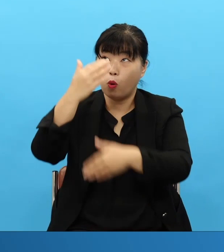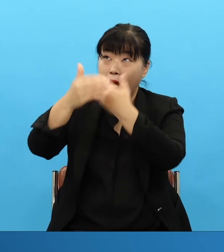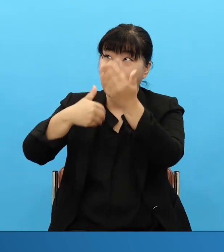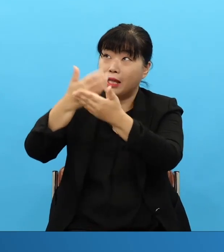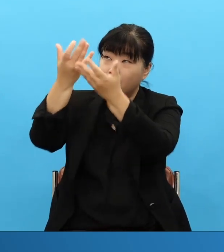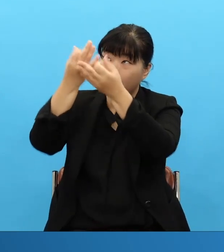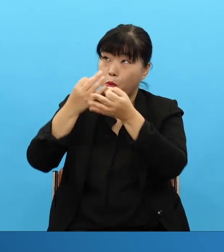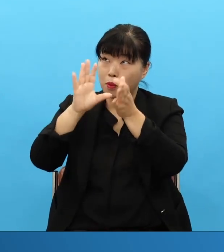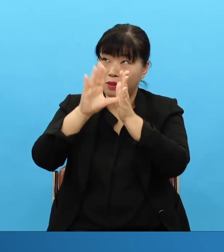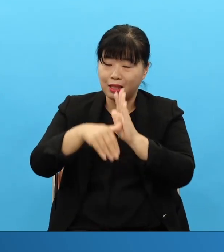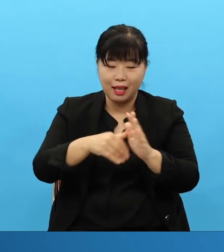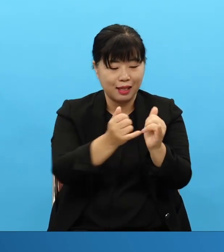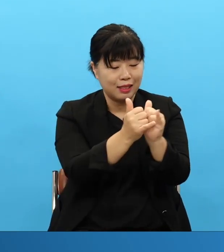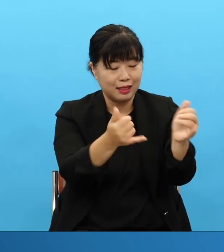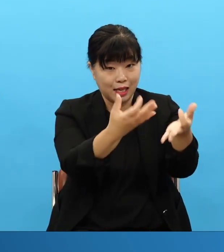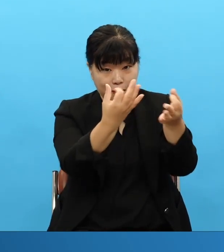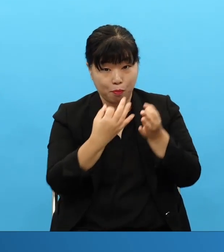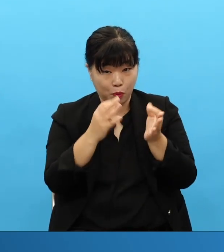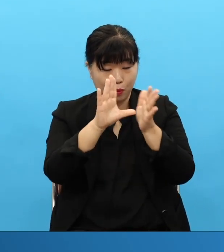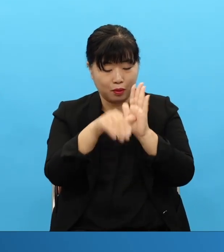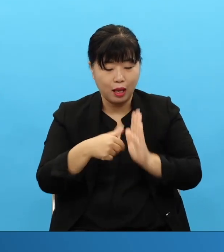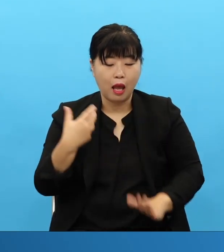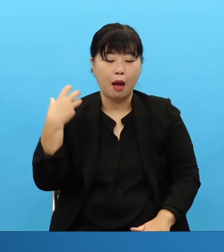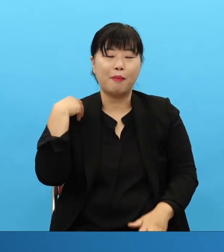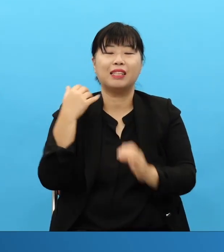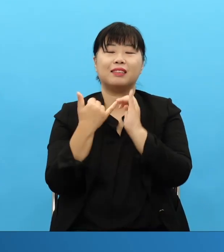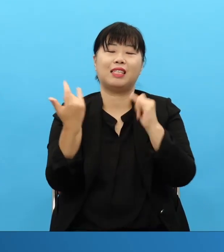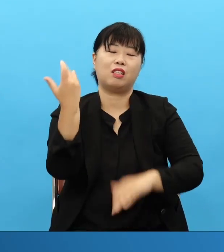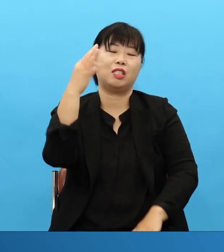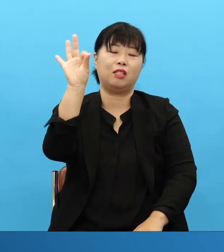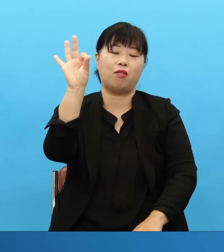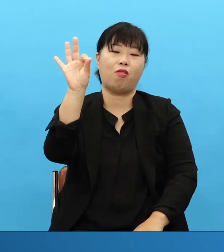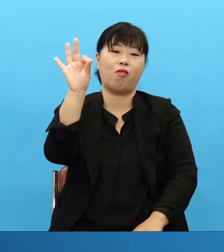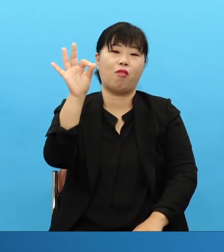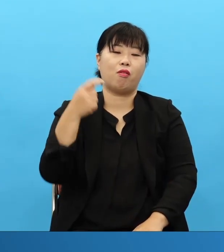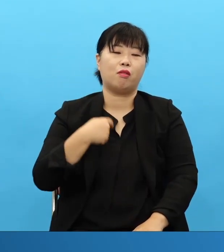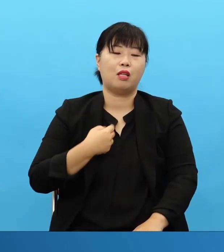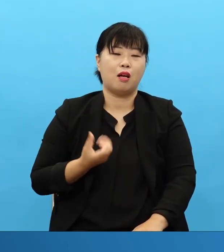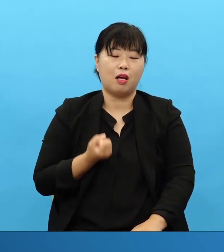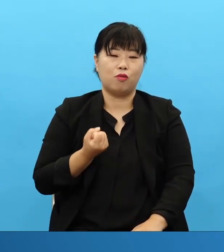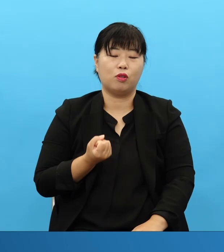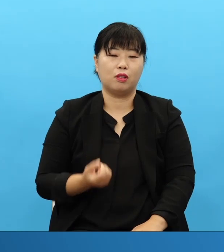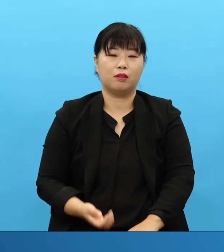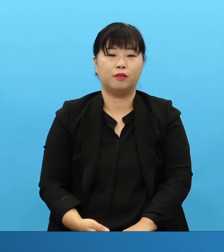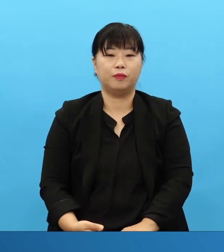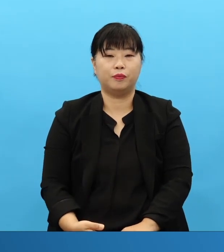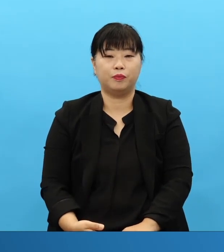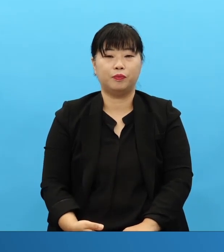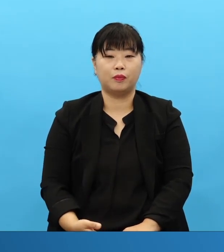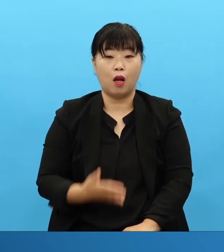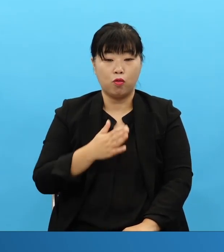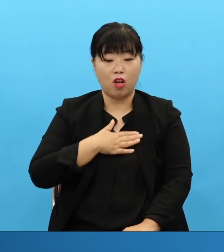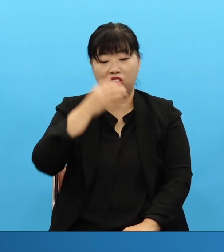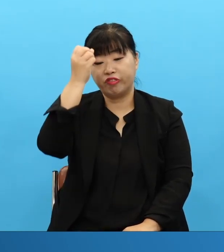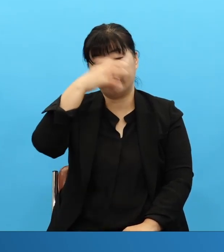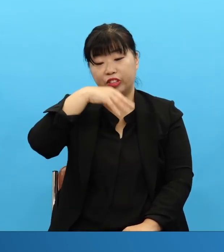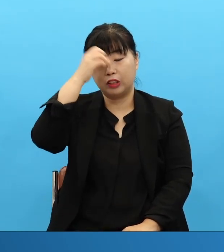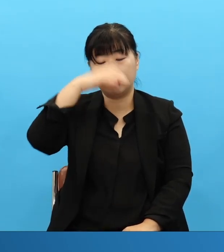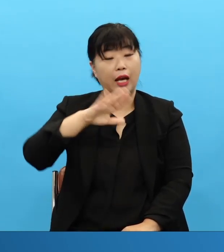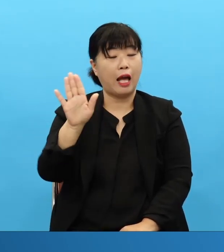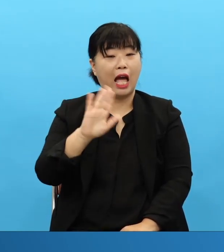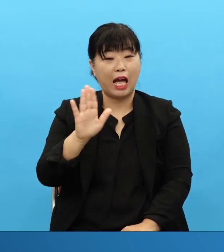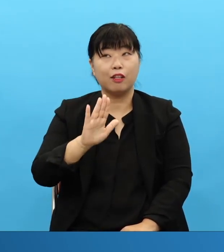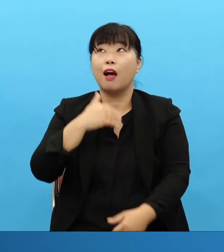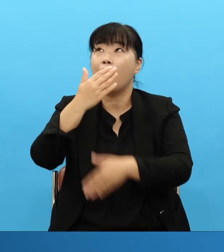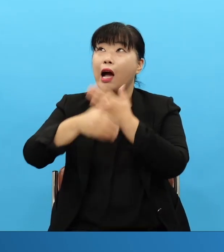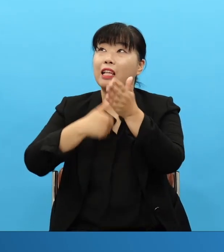are the person who has this. 맡은 자. Those entrusted 가지고 with 있는 this. 거예요. It means that you have 여러분은 this. 그냥이 아니고 하나님의 비밀을 맡은